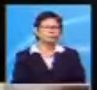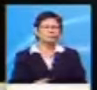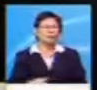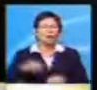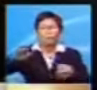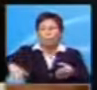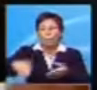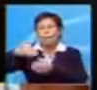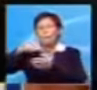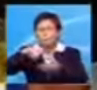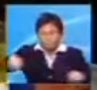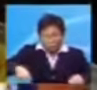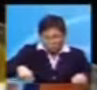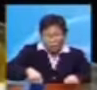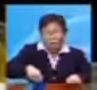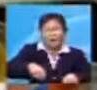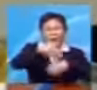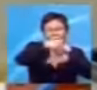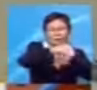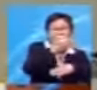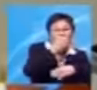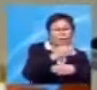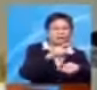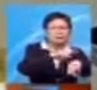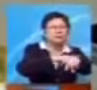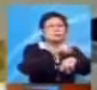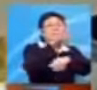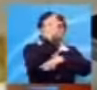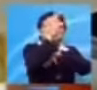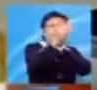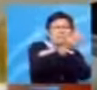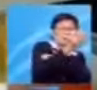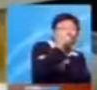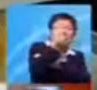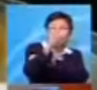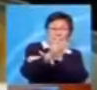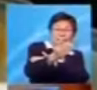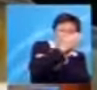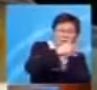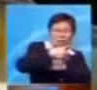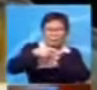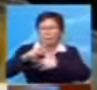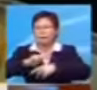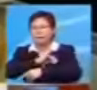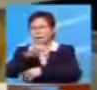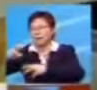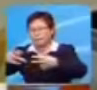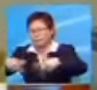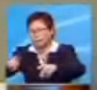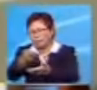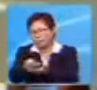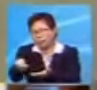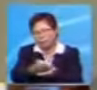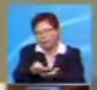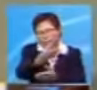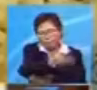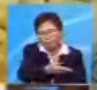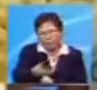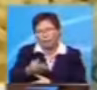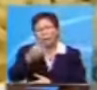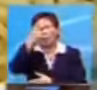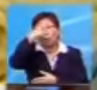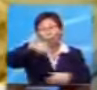memasak dan menghantar makanan kepada pelangg seawal jamagii mereka pasartukelang keperluan